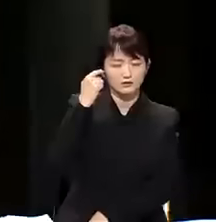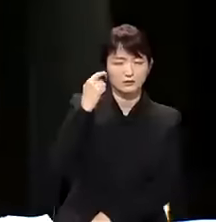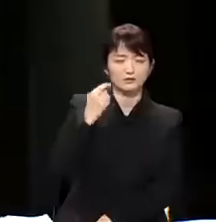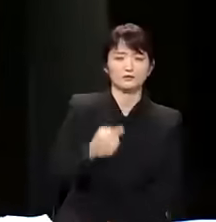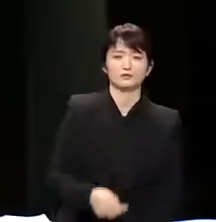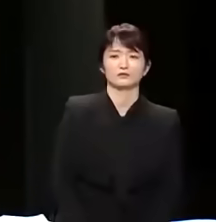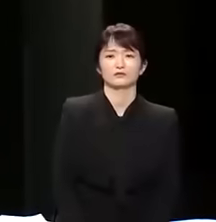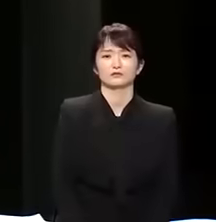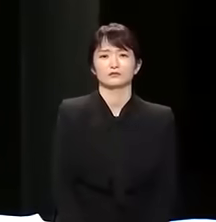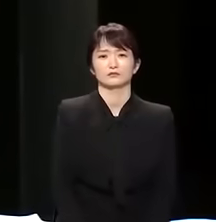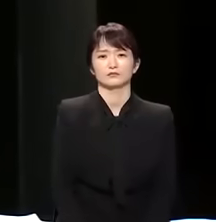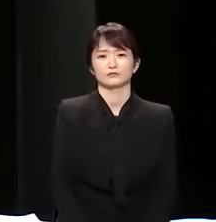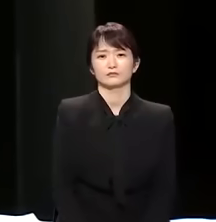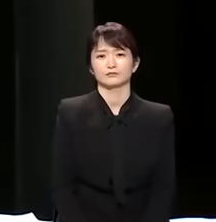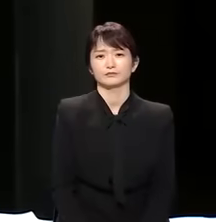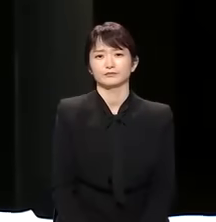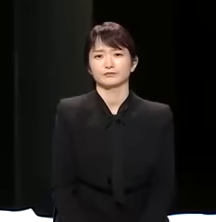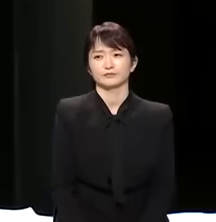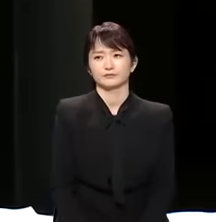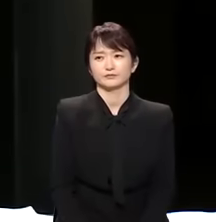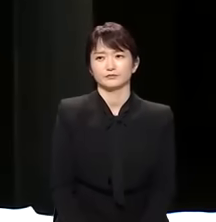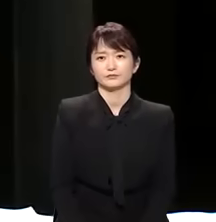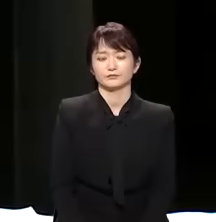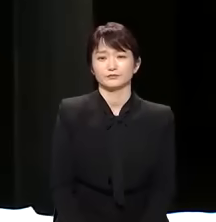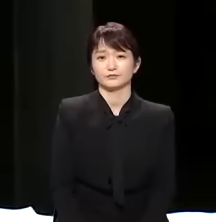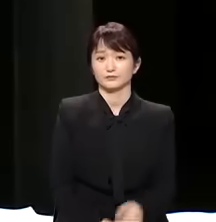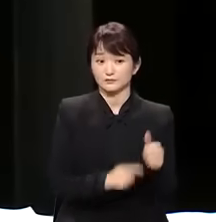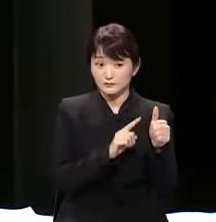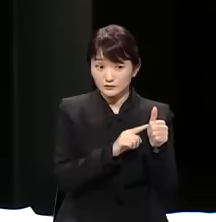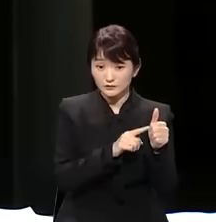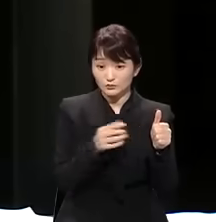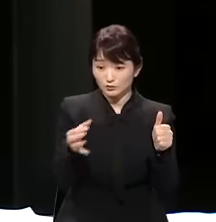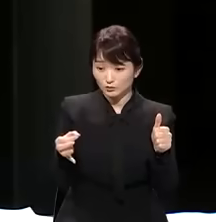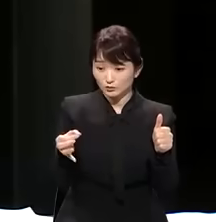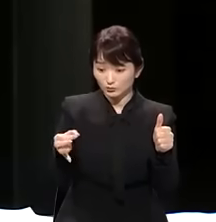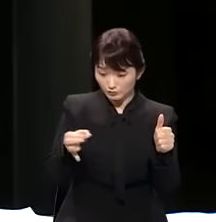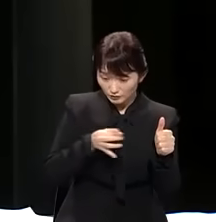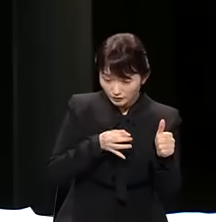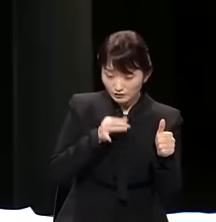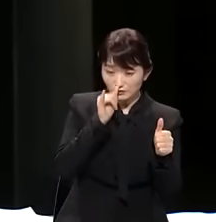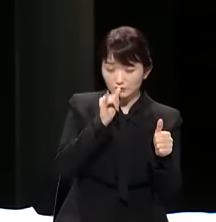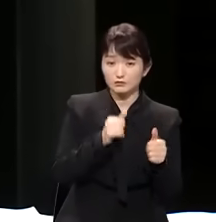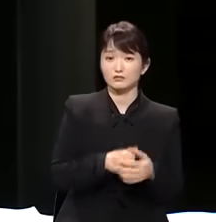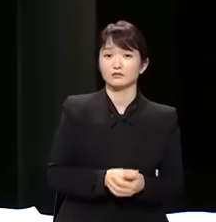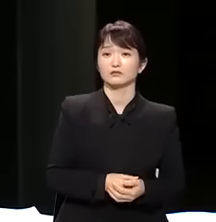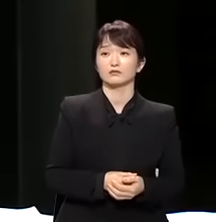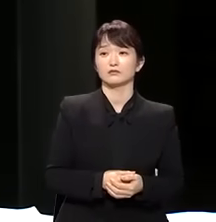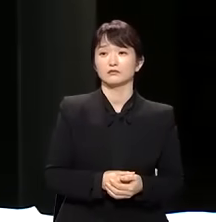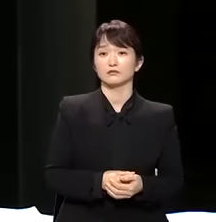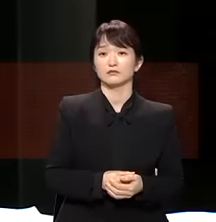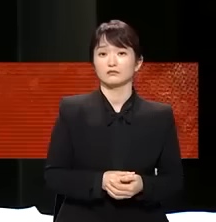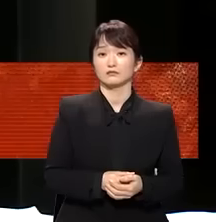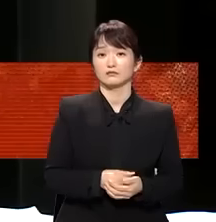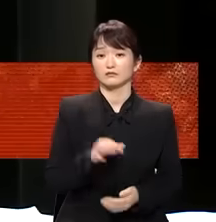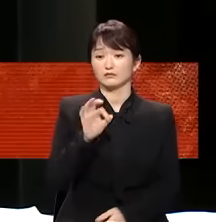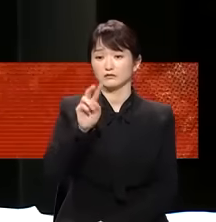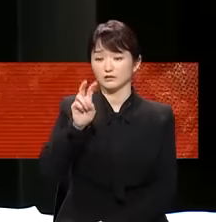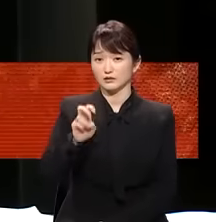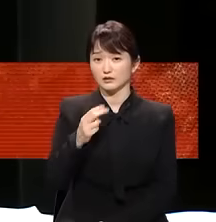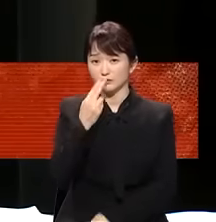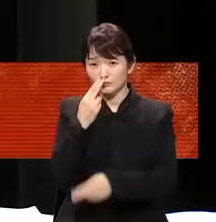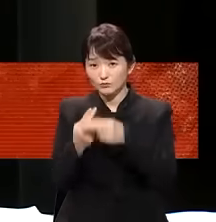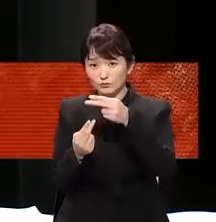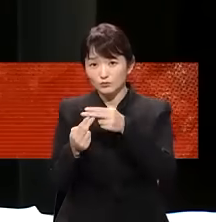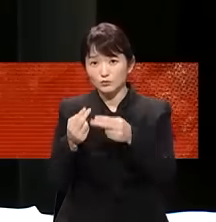사망을 했습니다이 남성한테 받아야 될 돈이 있었잖아요 그 어 암보험 사망